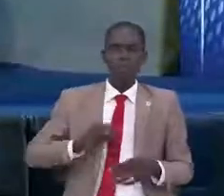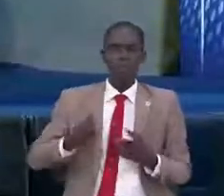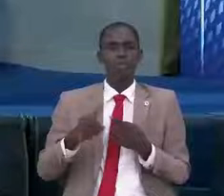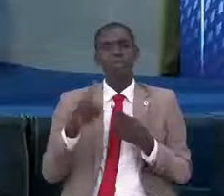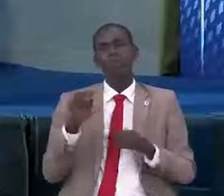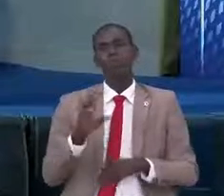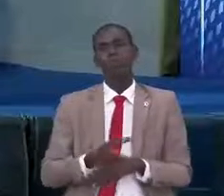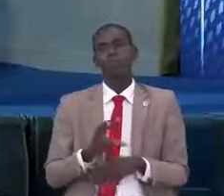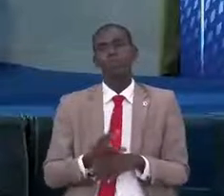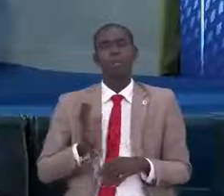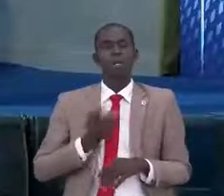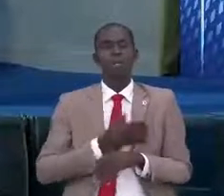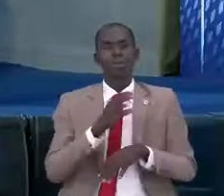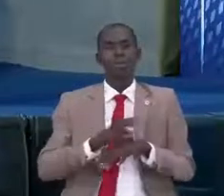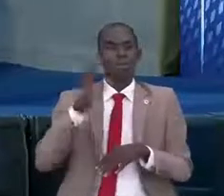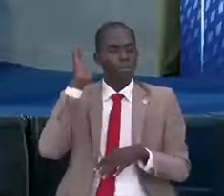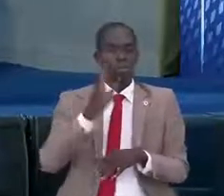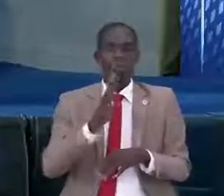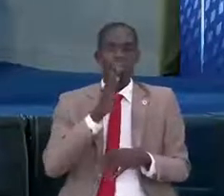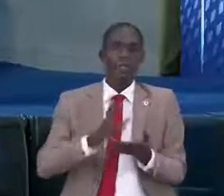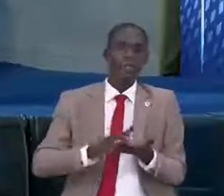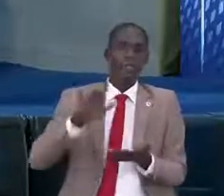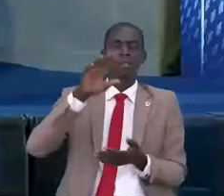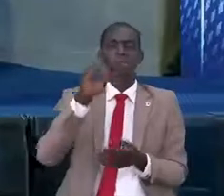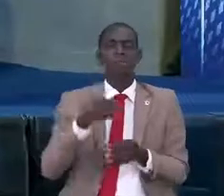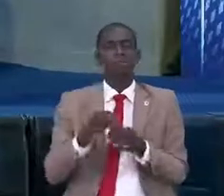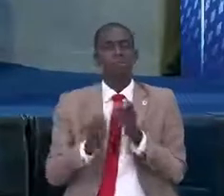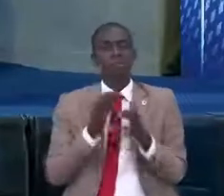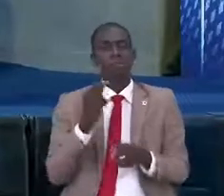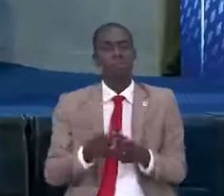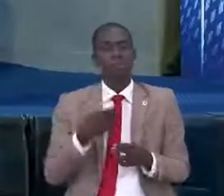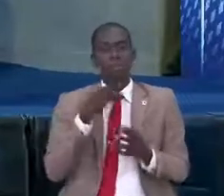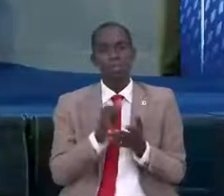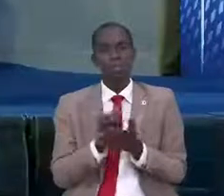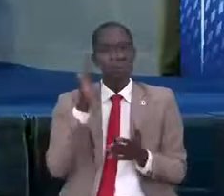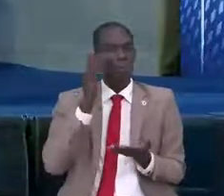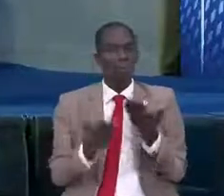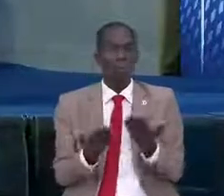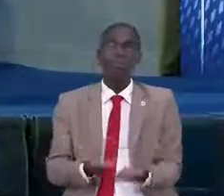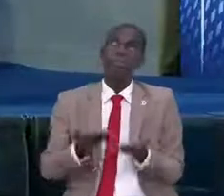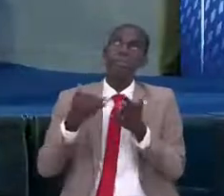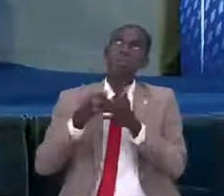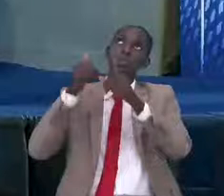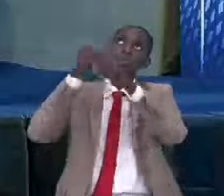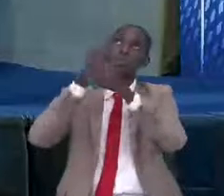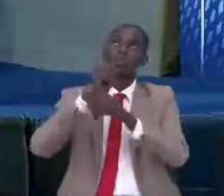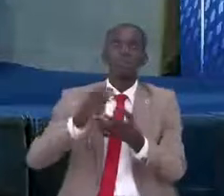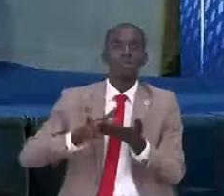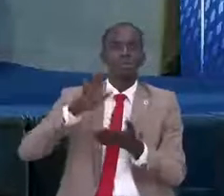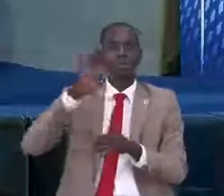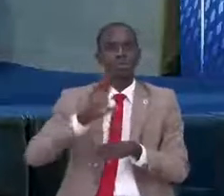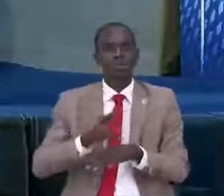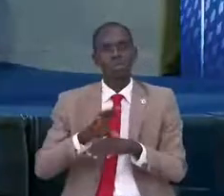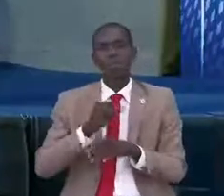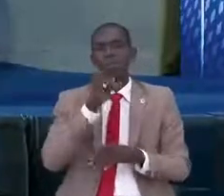par les membres de l'église. Notre église sera glorieuse. Afin de faire paraître devant lui cette église